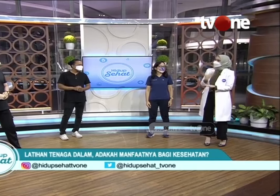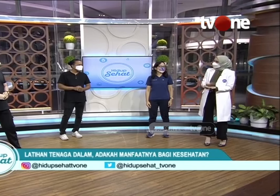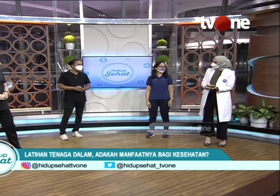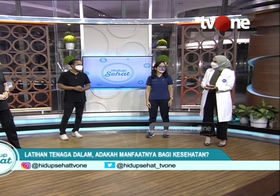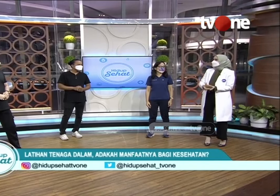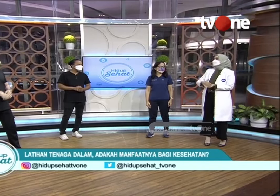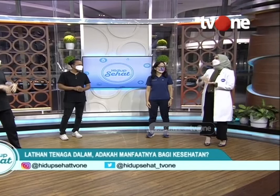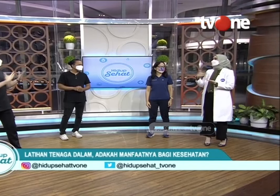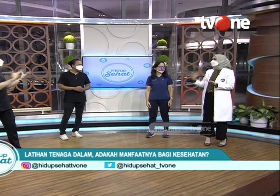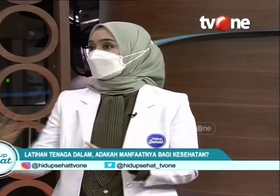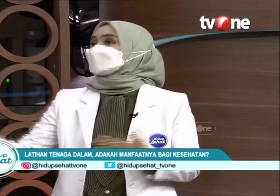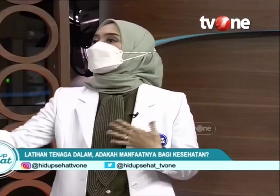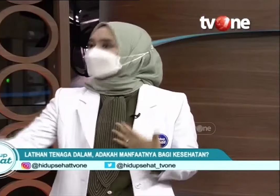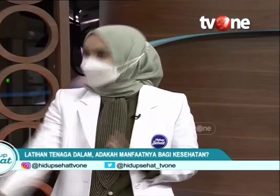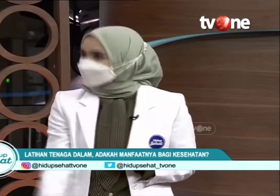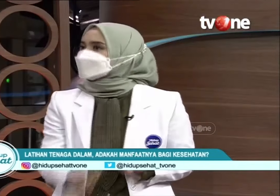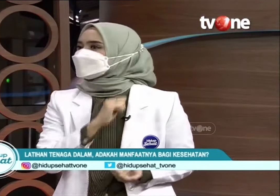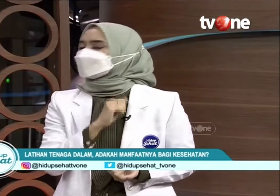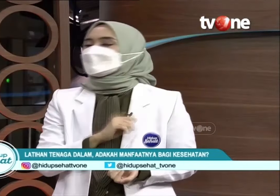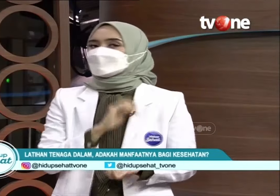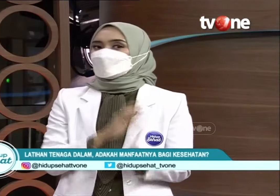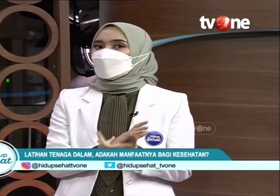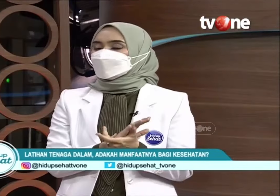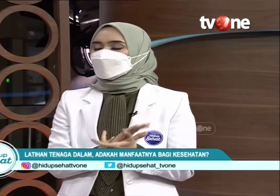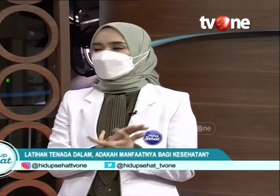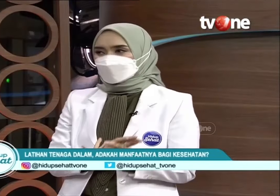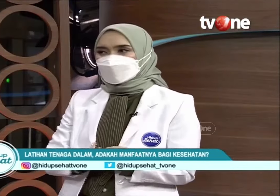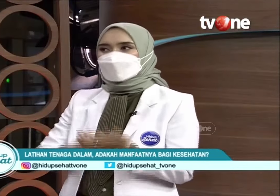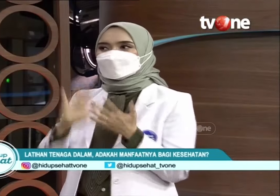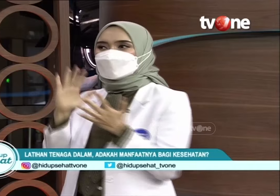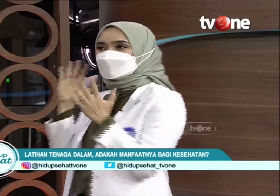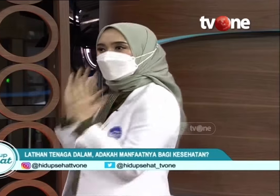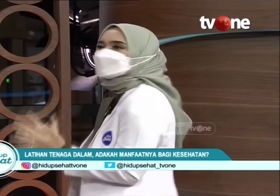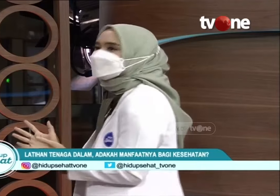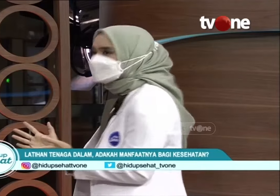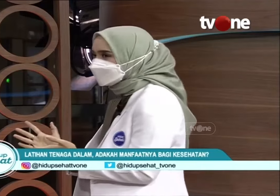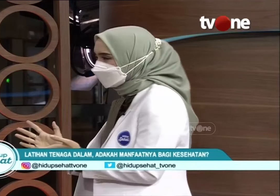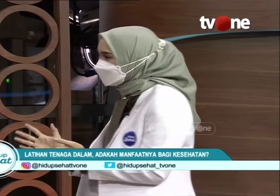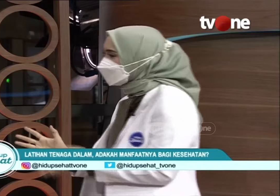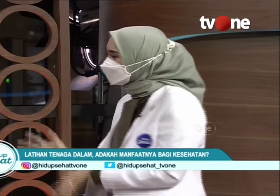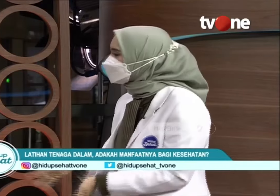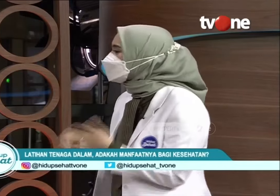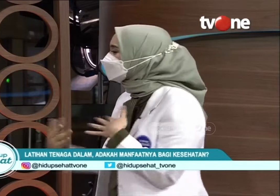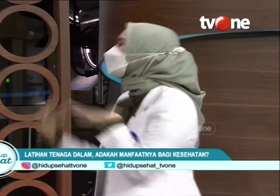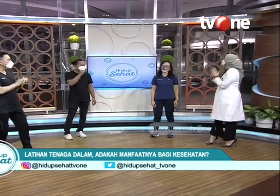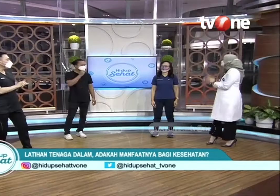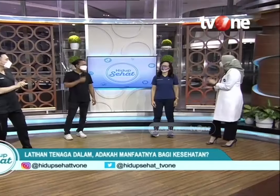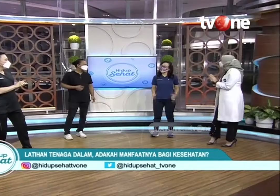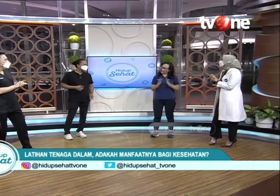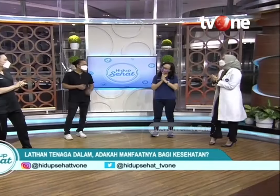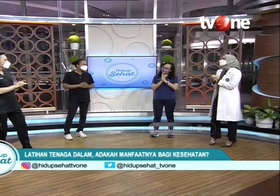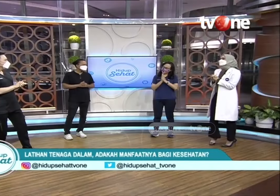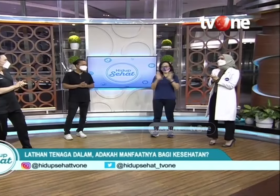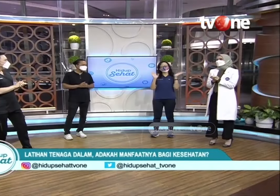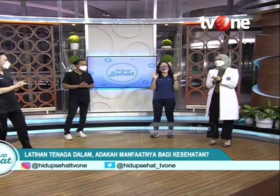tenaga dengan kesehatan dan pernafasan hari ini kita ada narasumbernya yaitu Dr